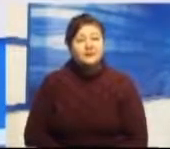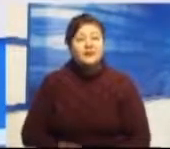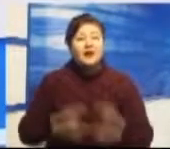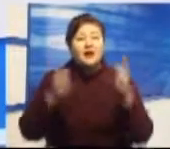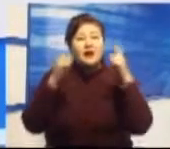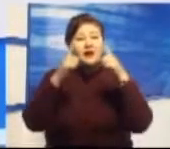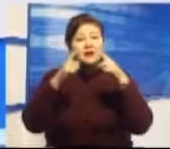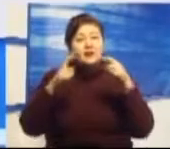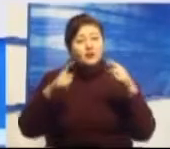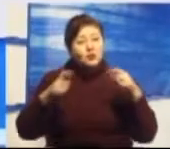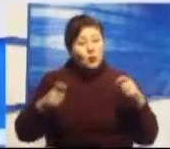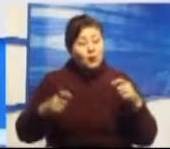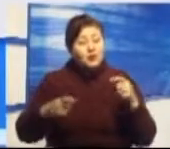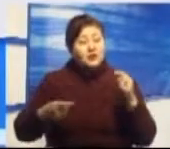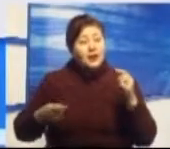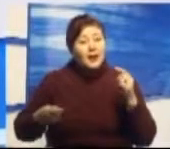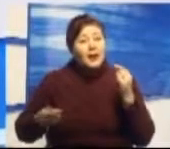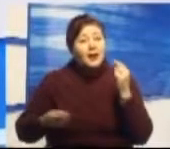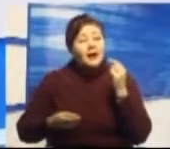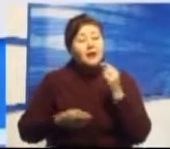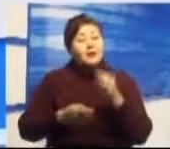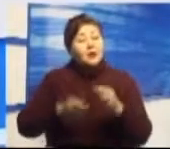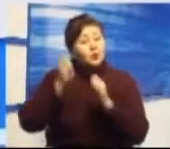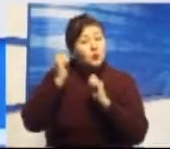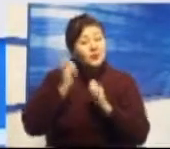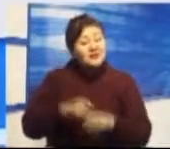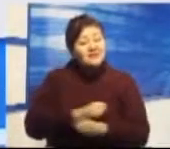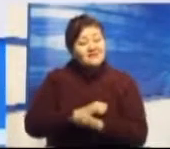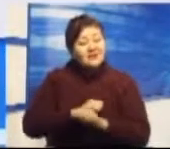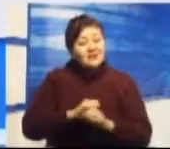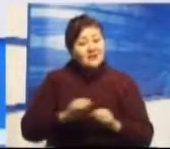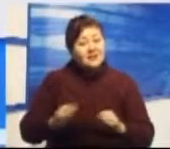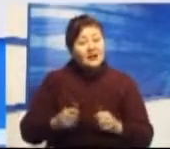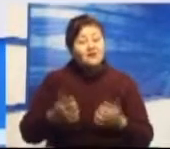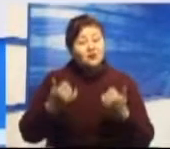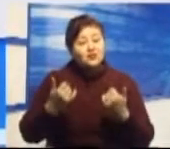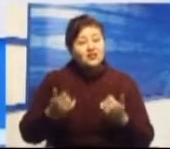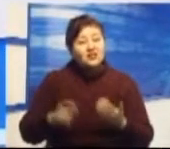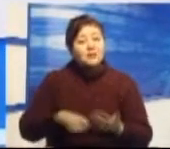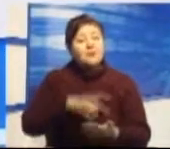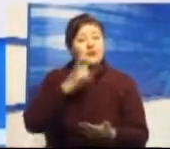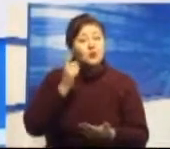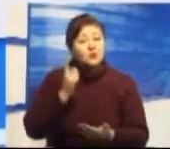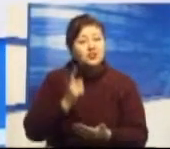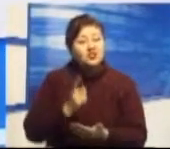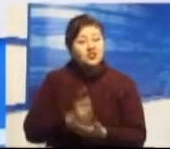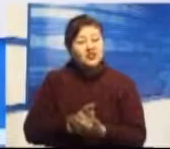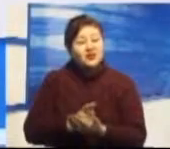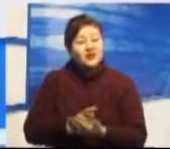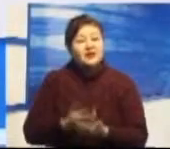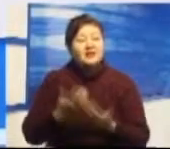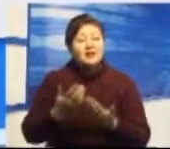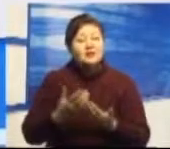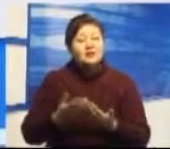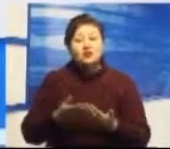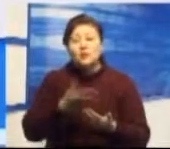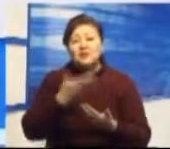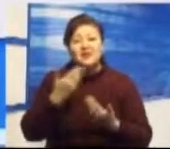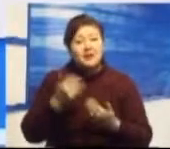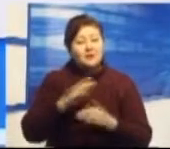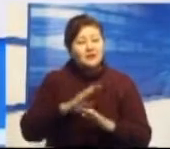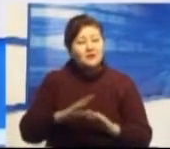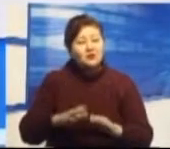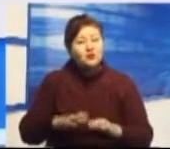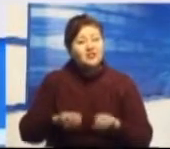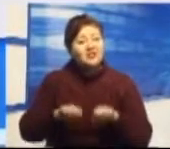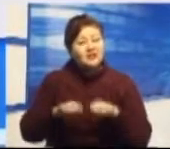кесу қылмыстық жауапкершілік. Өңір орманшылары жаңа жыл қарсаңында осында ескерту жасауда. Заңсыз әрекеттер болмасы үшін Семей